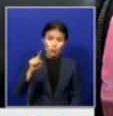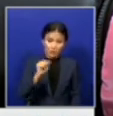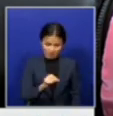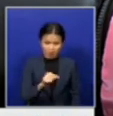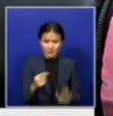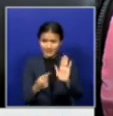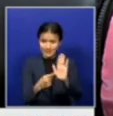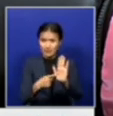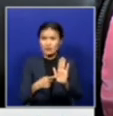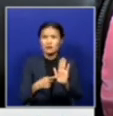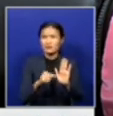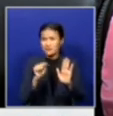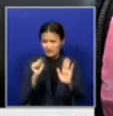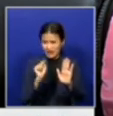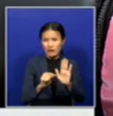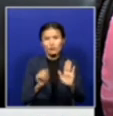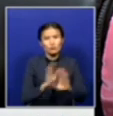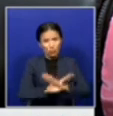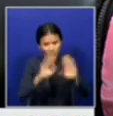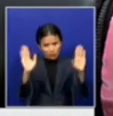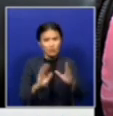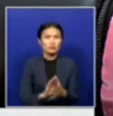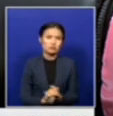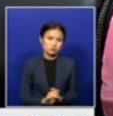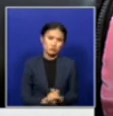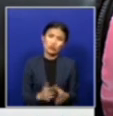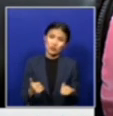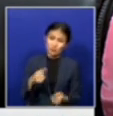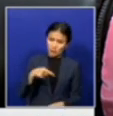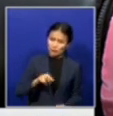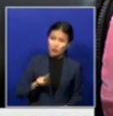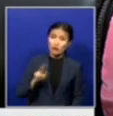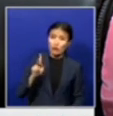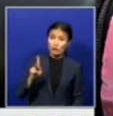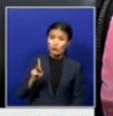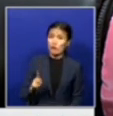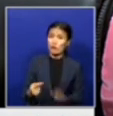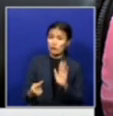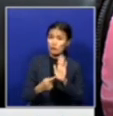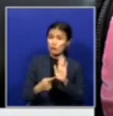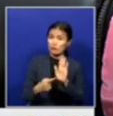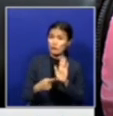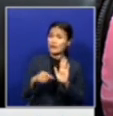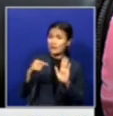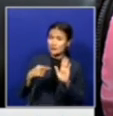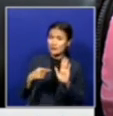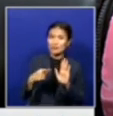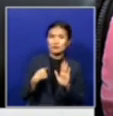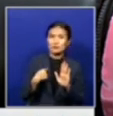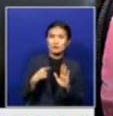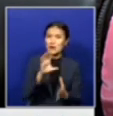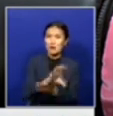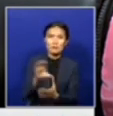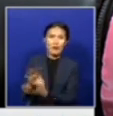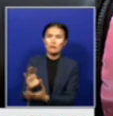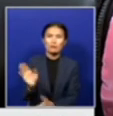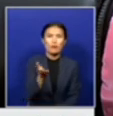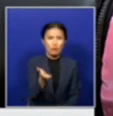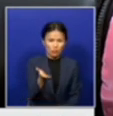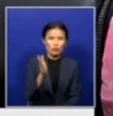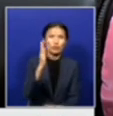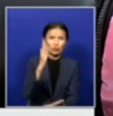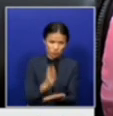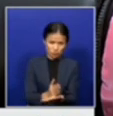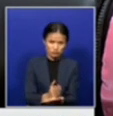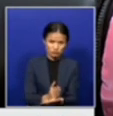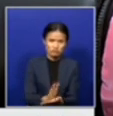ครับหยุดการใช้พรก.ไปสร้างความหวาดกลัวให้กับพี่น้องประชาชนรัฐบาลท่านมีหน้า